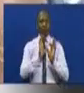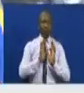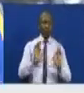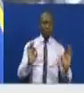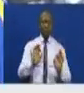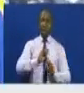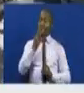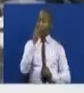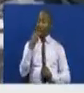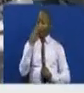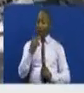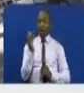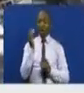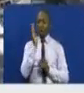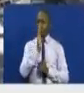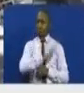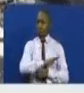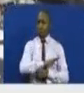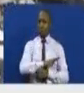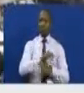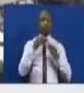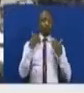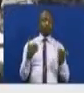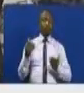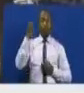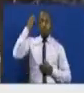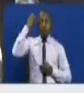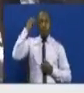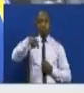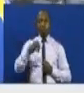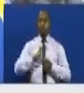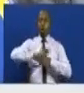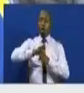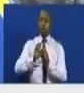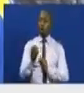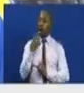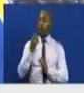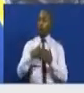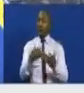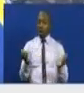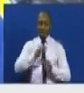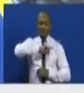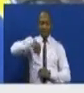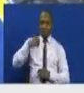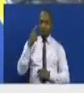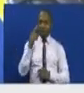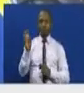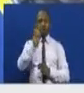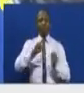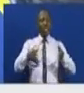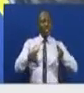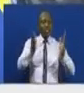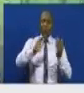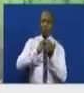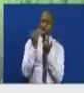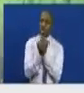nayo yote yanakata. Kwa sababu ugonjwa huu kama walivyosema dawa hakuna. Kwa hiyo sisi tunachoangalia ni kutafuta njia ya